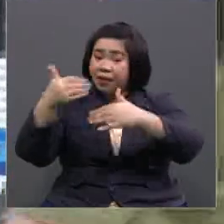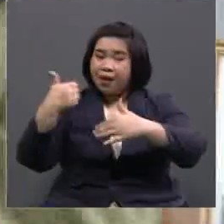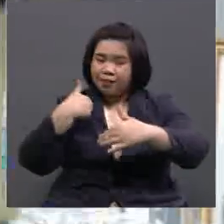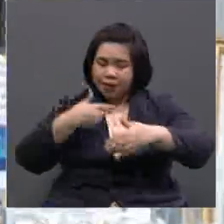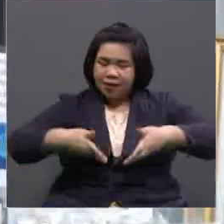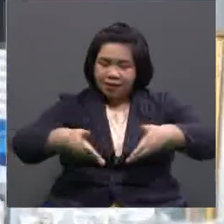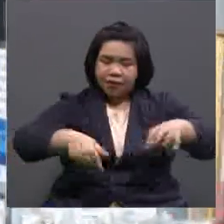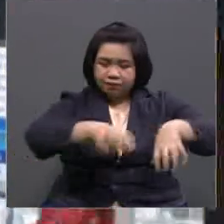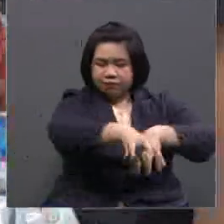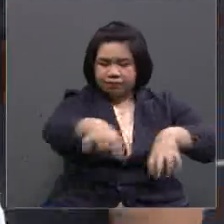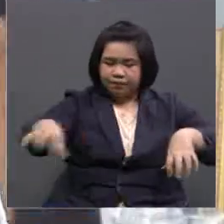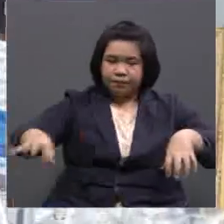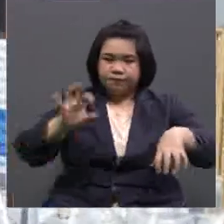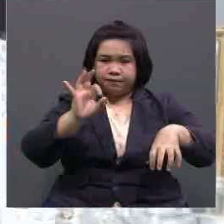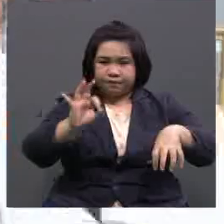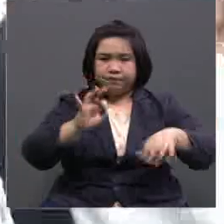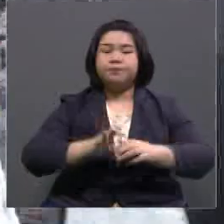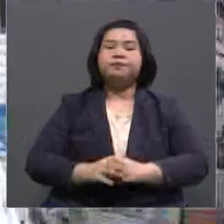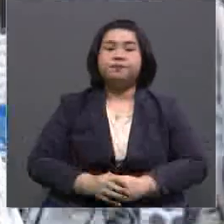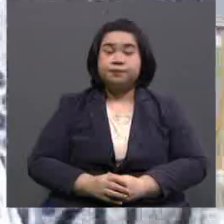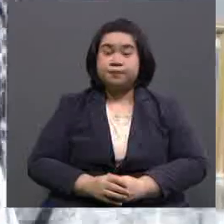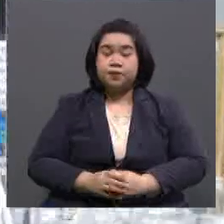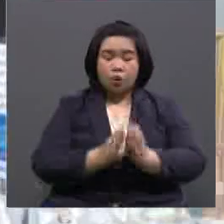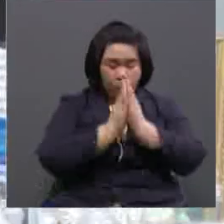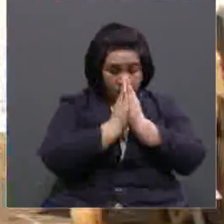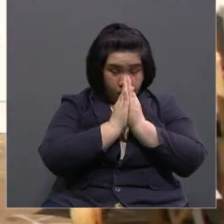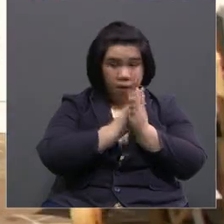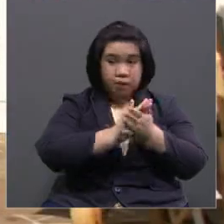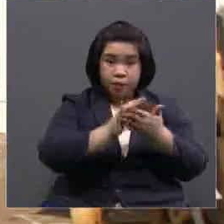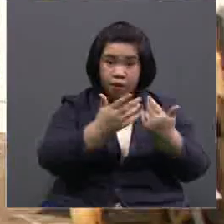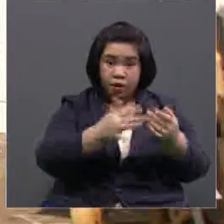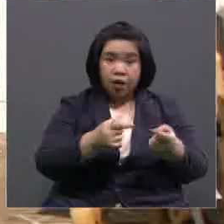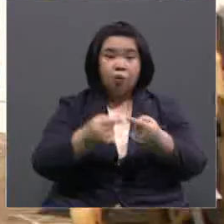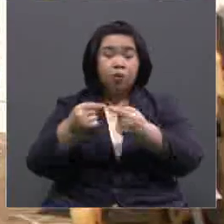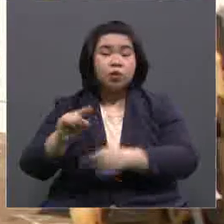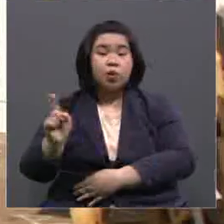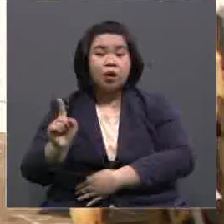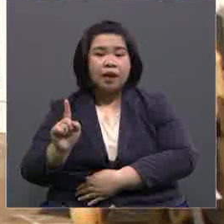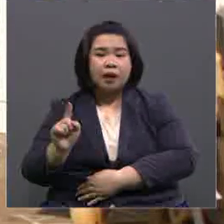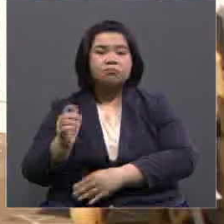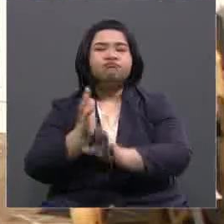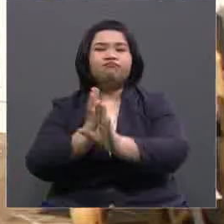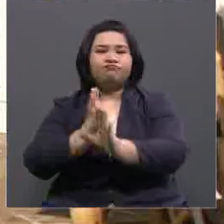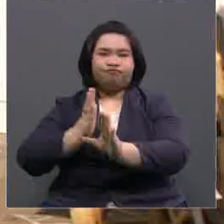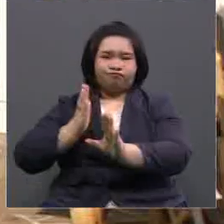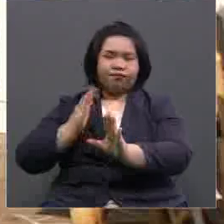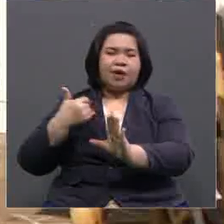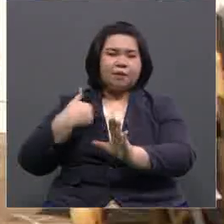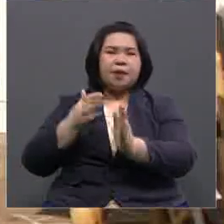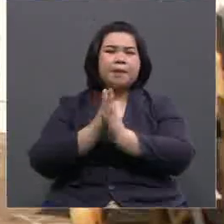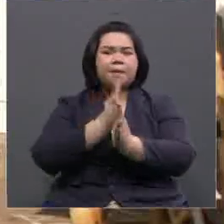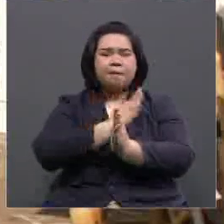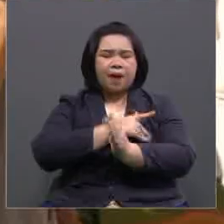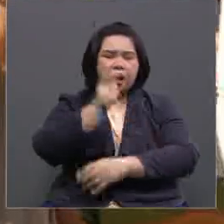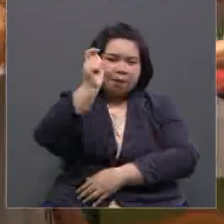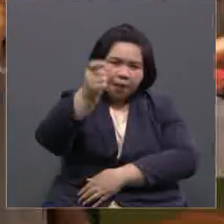แห่งภายในวัดโพนั่นเองค่ะและหลังจากไหว้พระเสร็จเรียบร้อยแล้วนะคะก็สามารถมาต่อแถวรับพรมน้ำมนต์